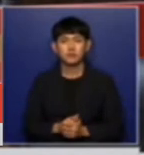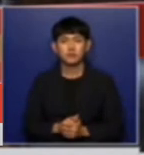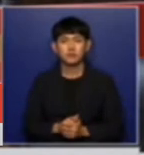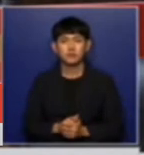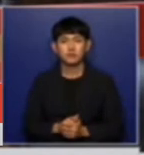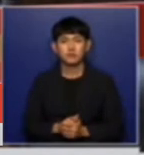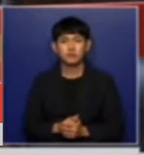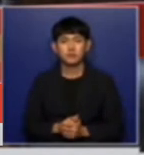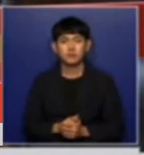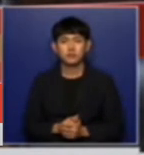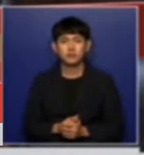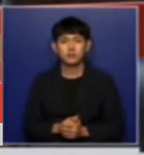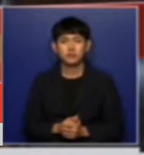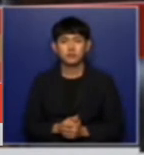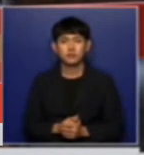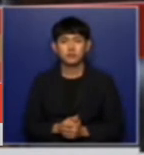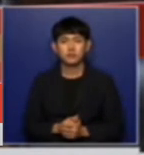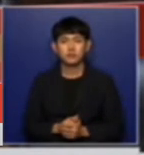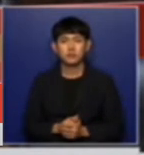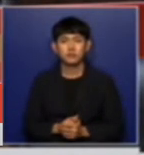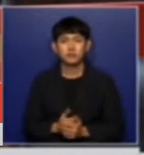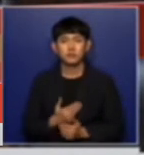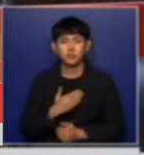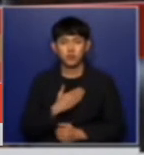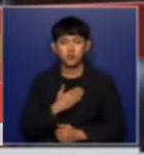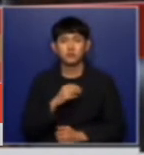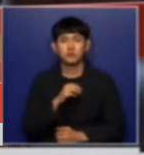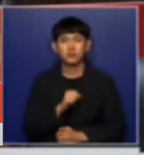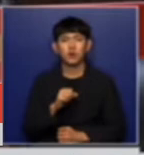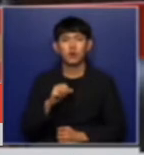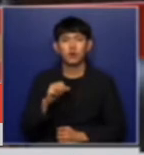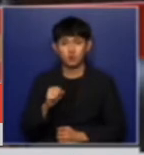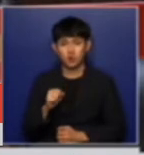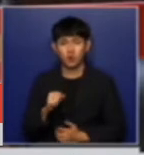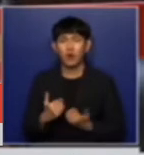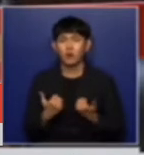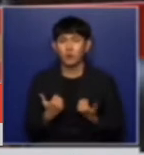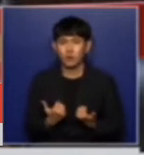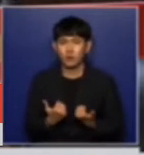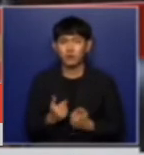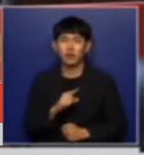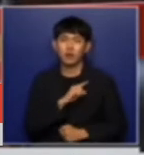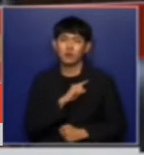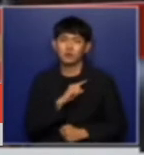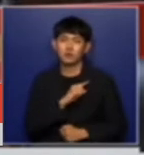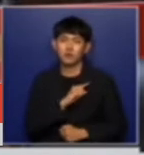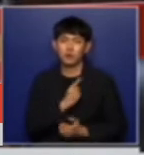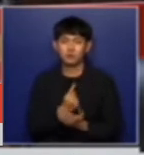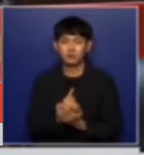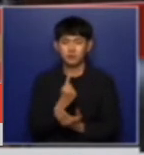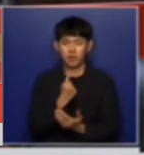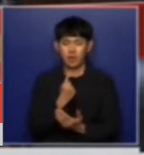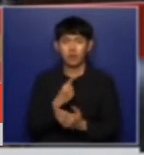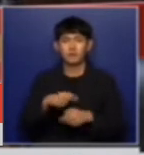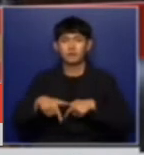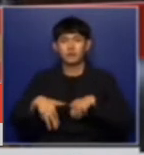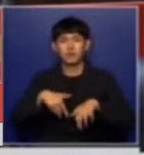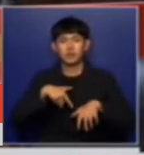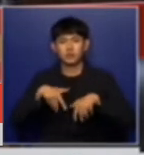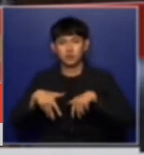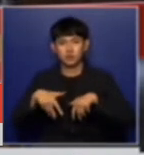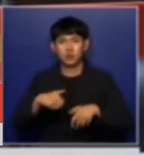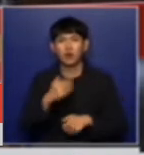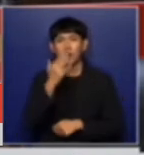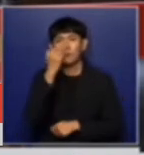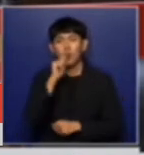ผมเป็นสมาชิกสภาผู้แทนราษฎรวันนี้ขอทำหน้าที่แทนพี่น้องนะครับที่